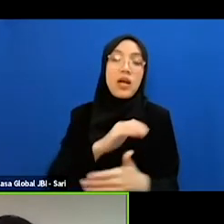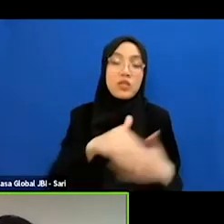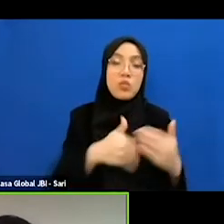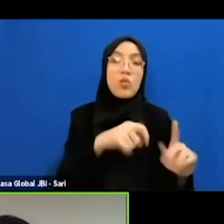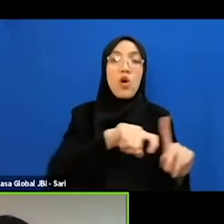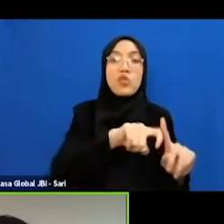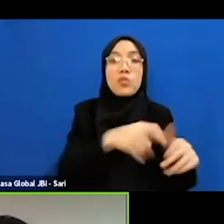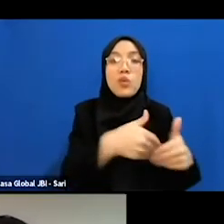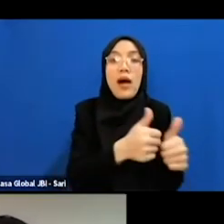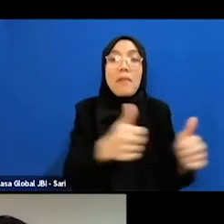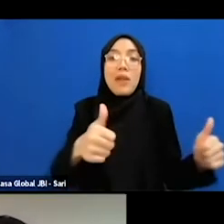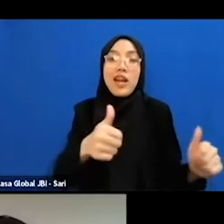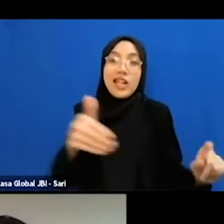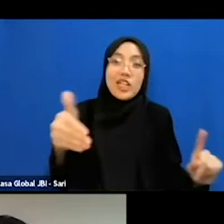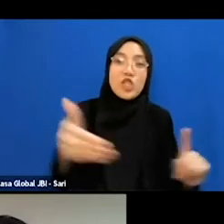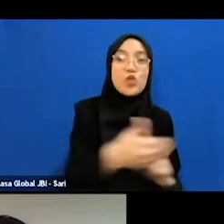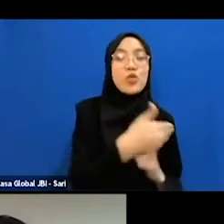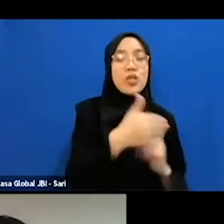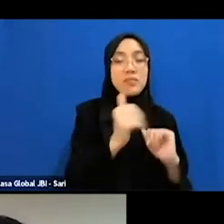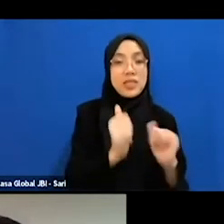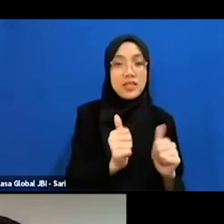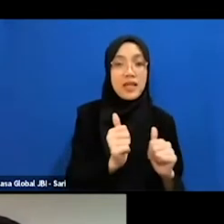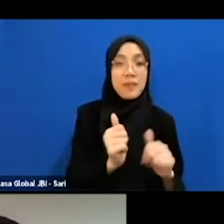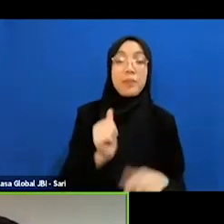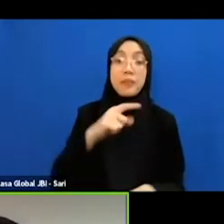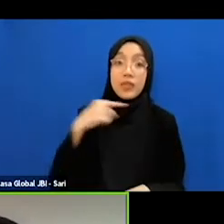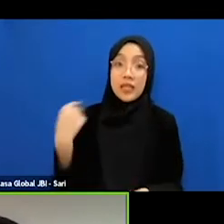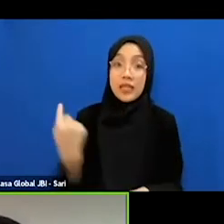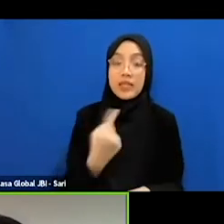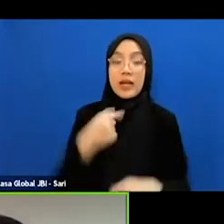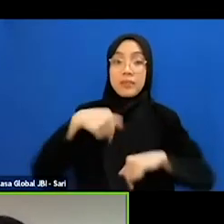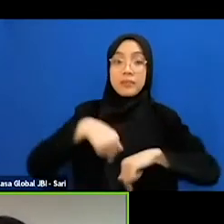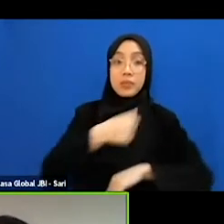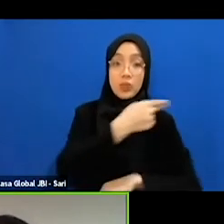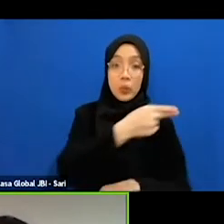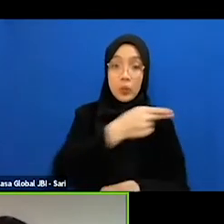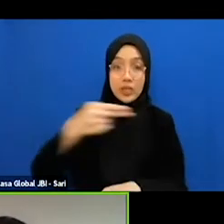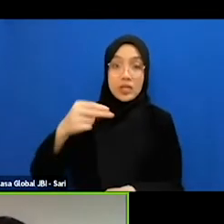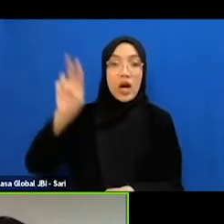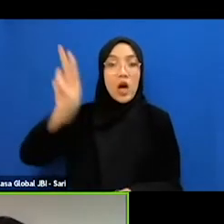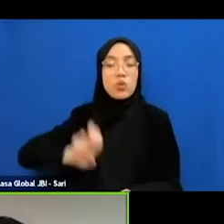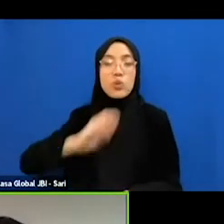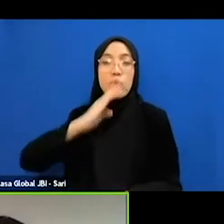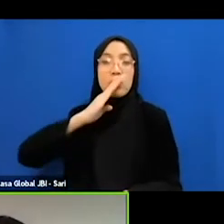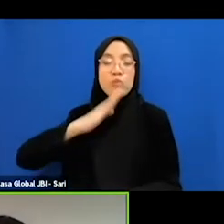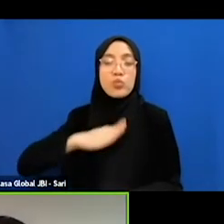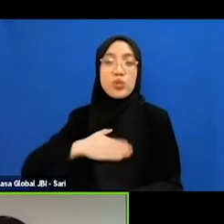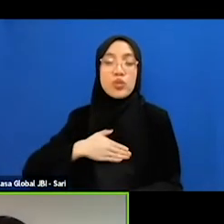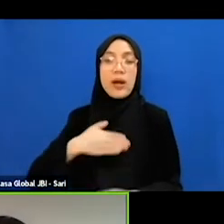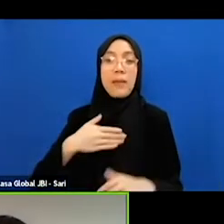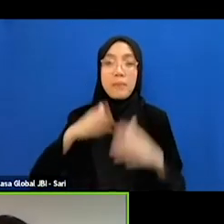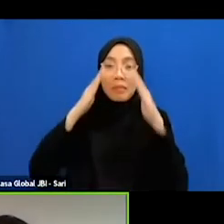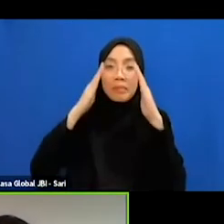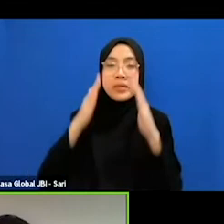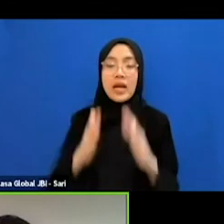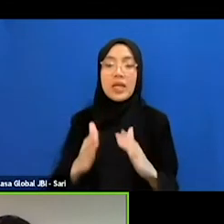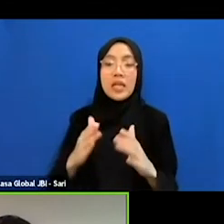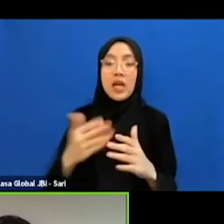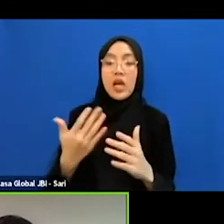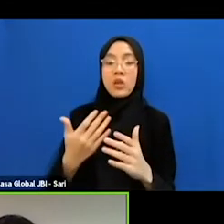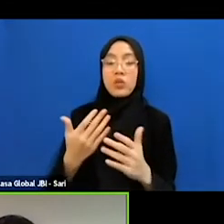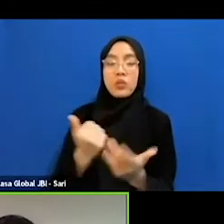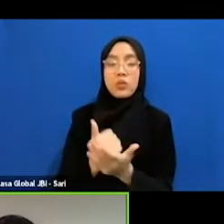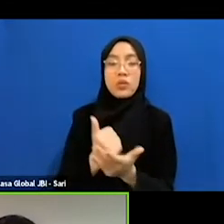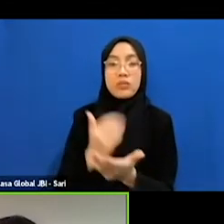terlindungi Nah jadi kita di Indonesia mestinya punya perhatian atau titik